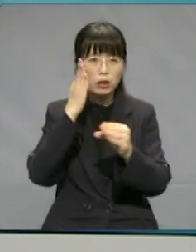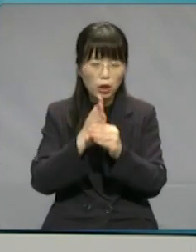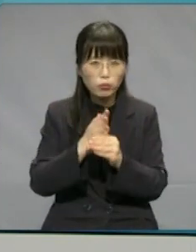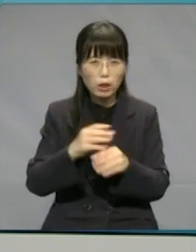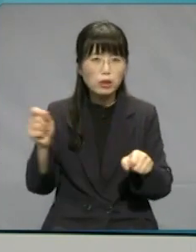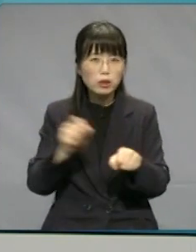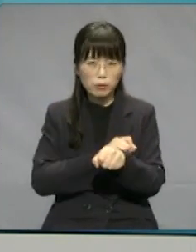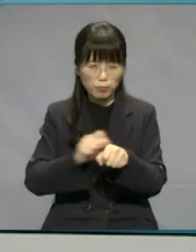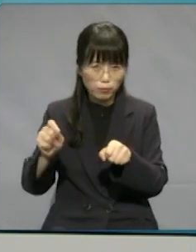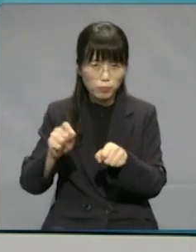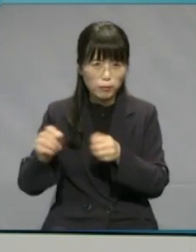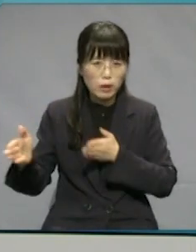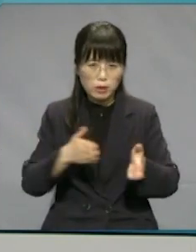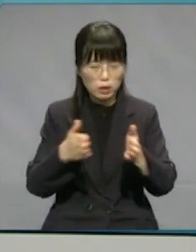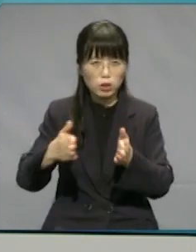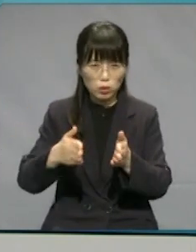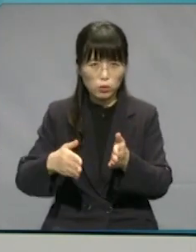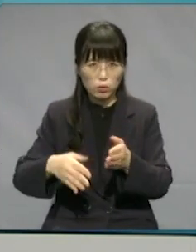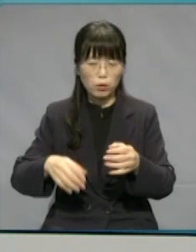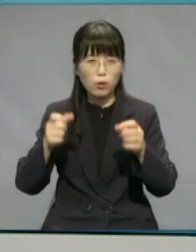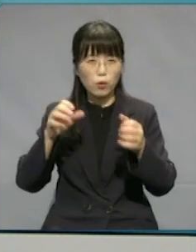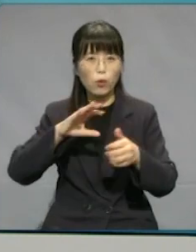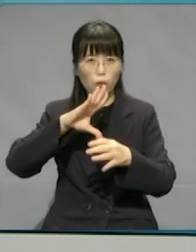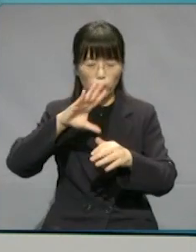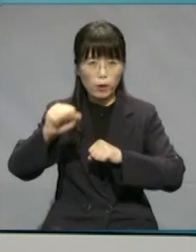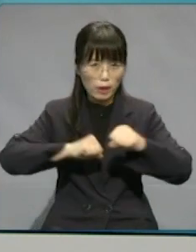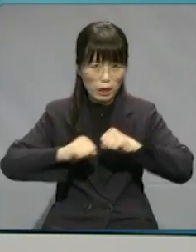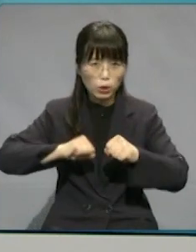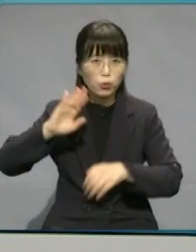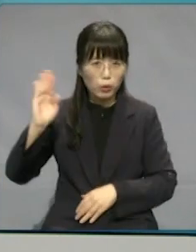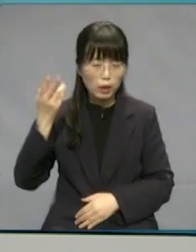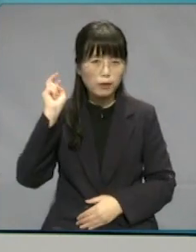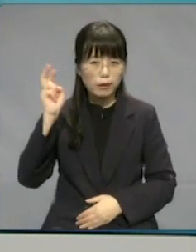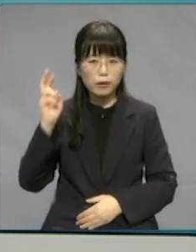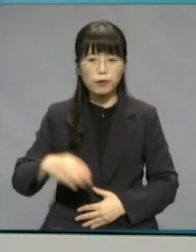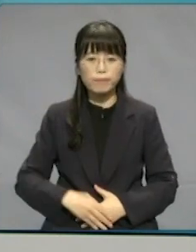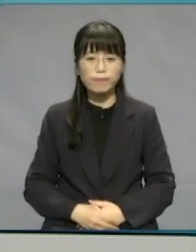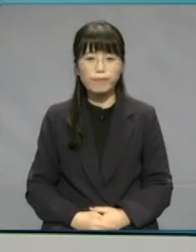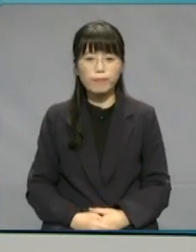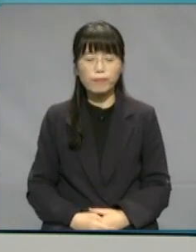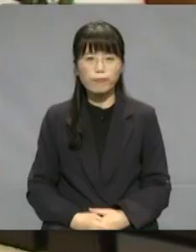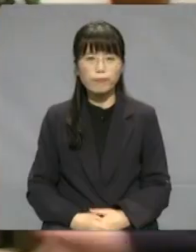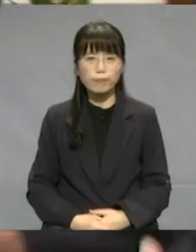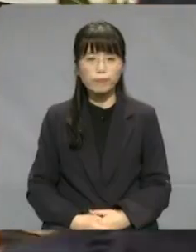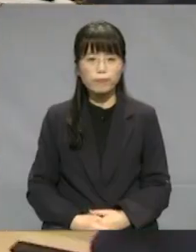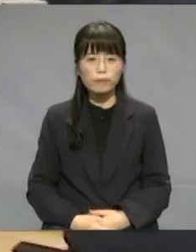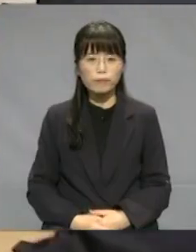북부 특별자치도에 힘을 실으려는 행보로 해석됩니다. 김대영 기자입니다.